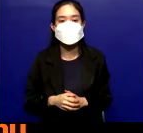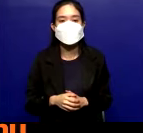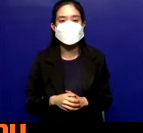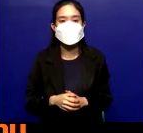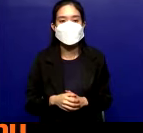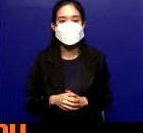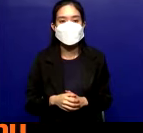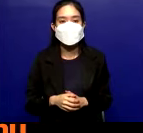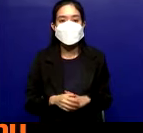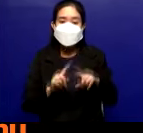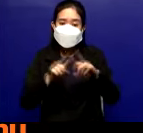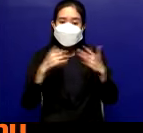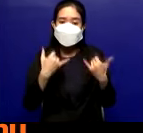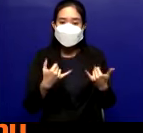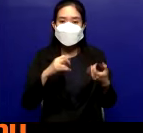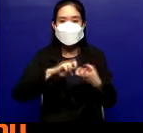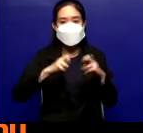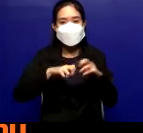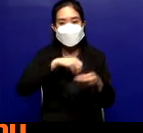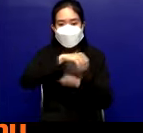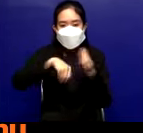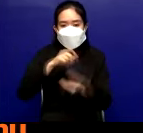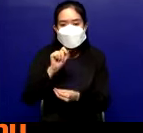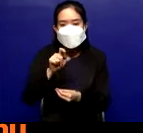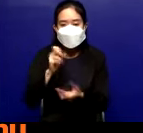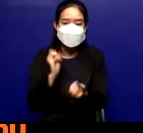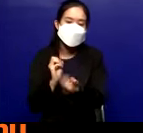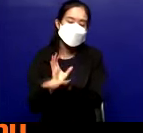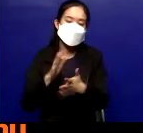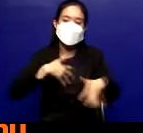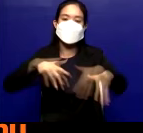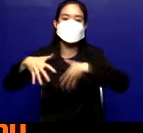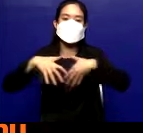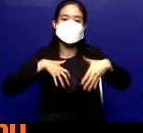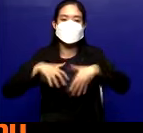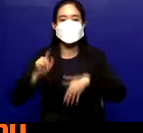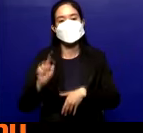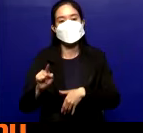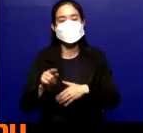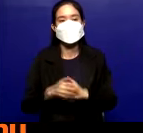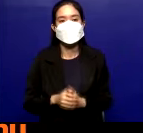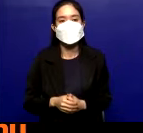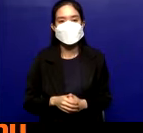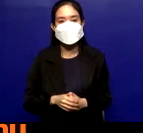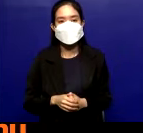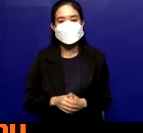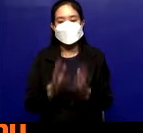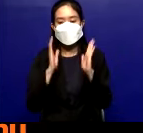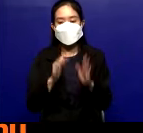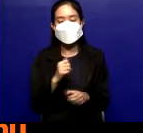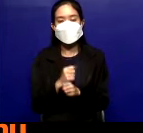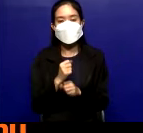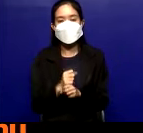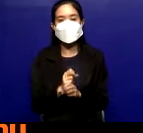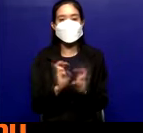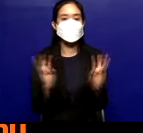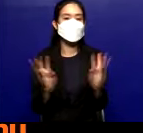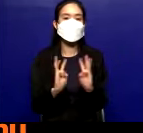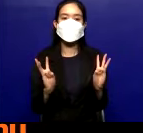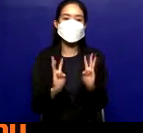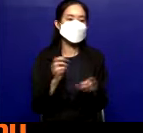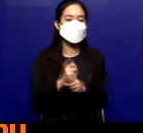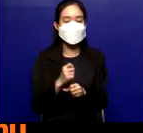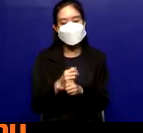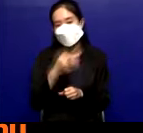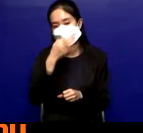และจากภาวะเศรษฐกิจแบบนี้เนี่ยทำให้มีประชาชนอีกหลายคนต้องกลายเป็นผู้ว่างงานตกงาน